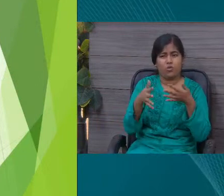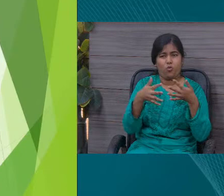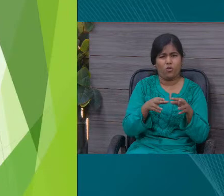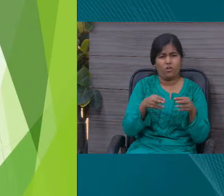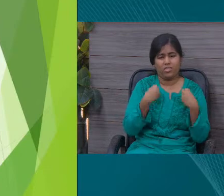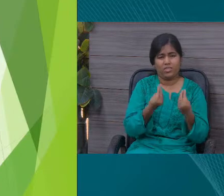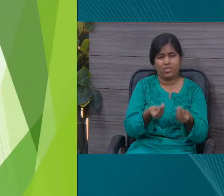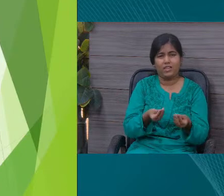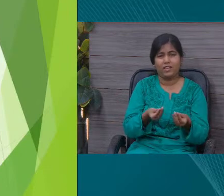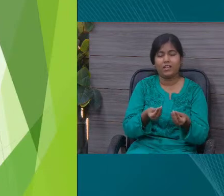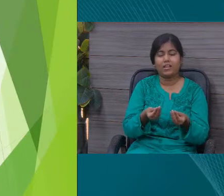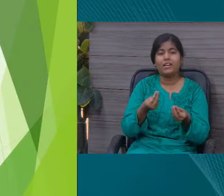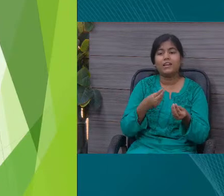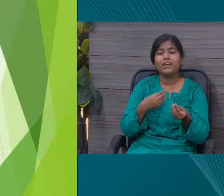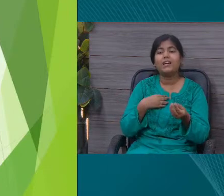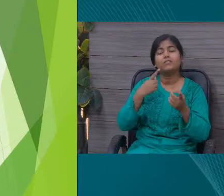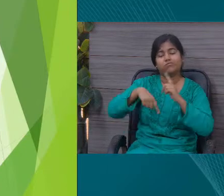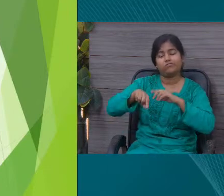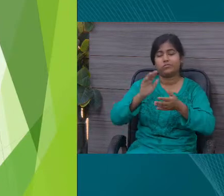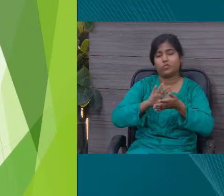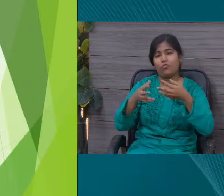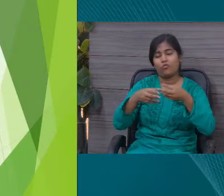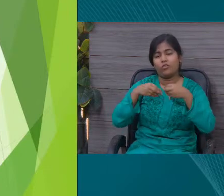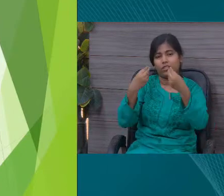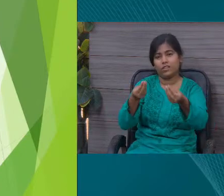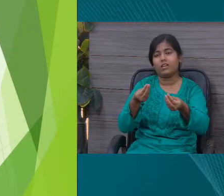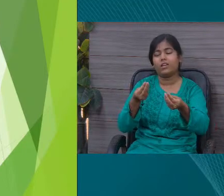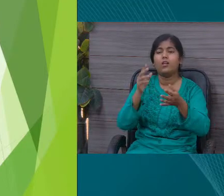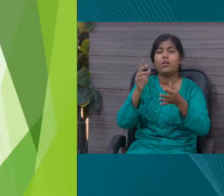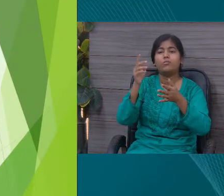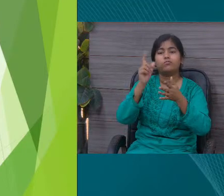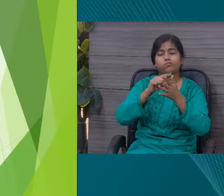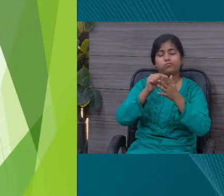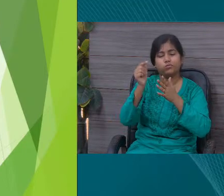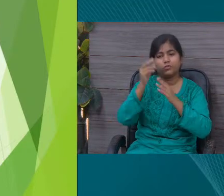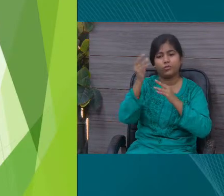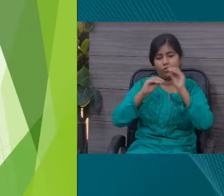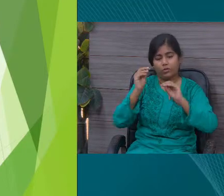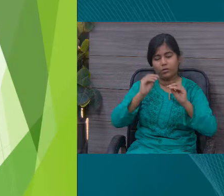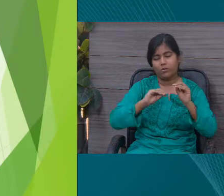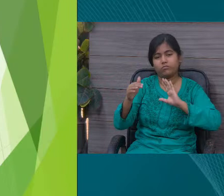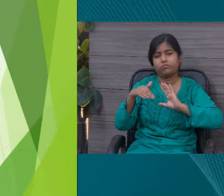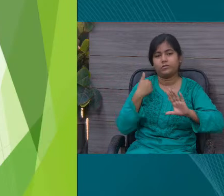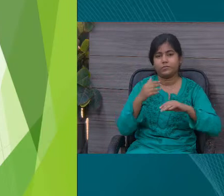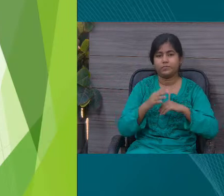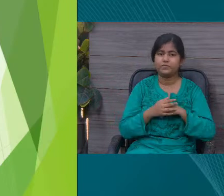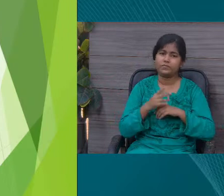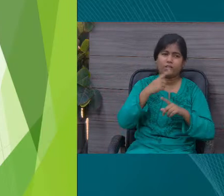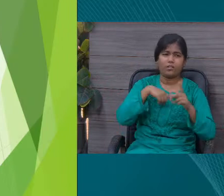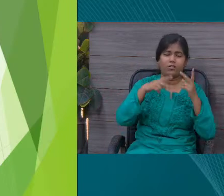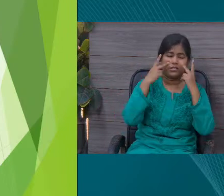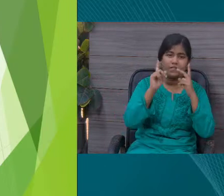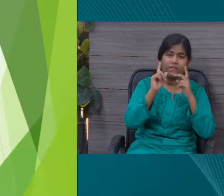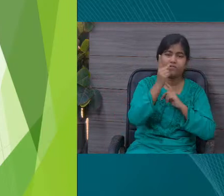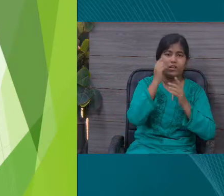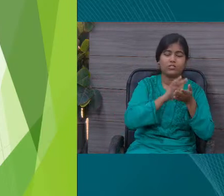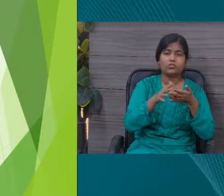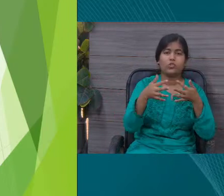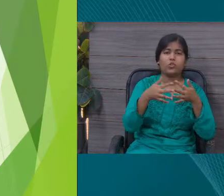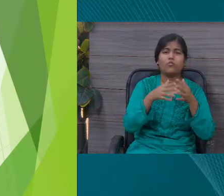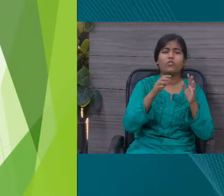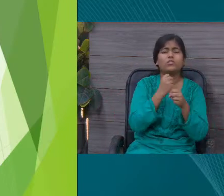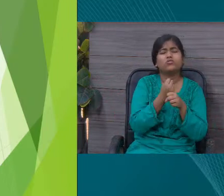वो आप फिल करके हमें भेज सकें. सर. Sure. As you can see, the homework, they are